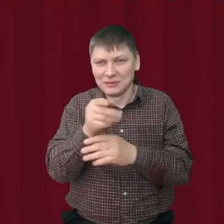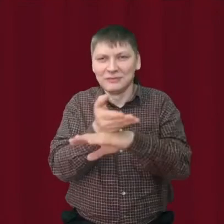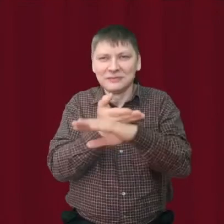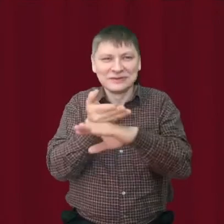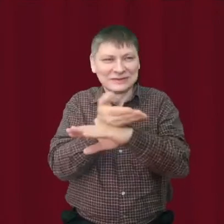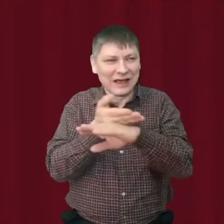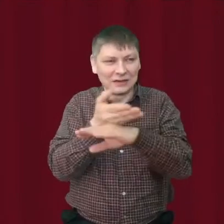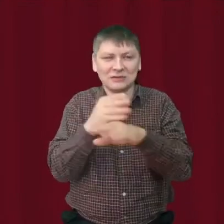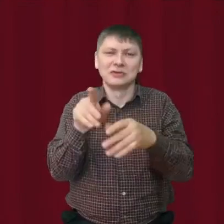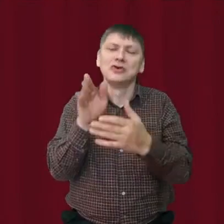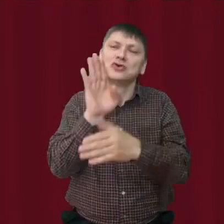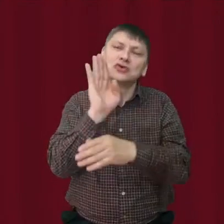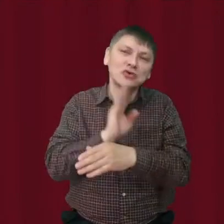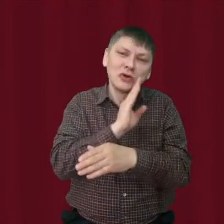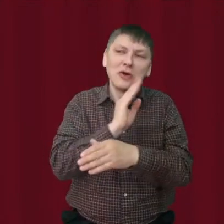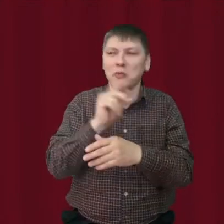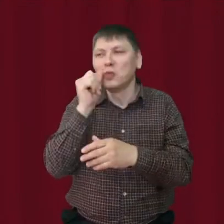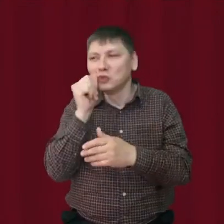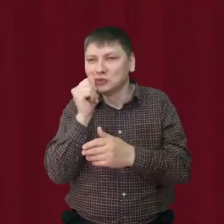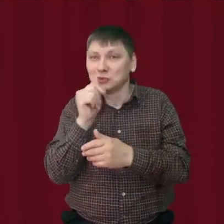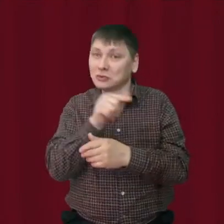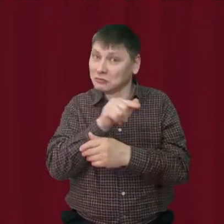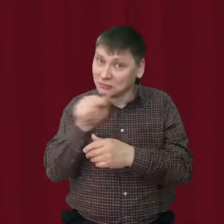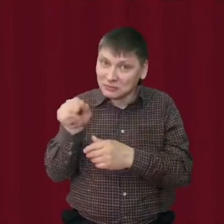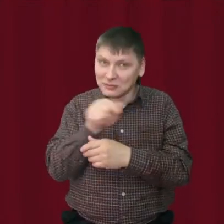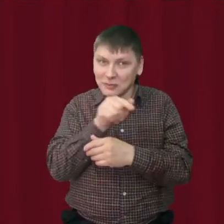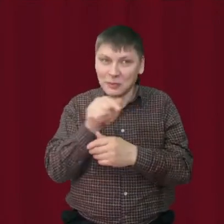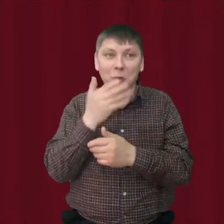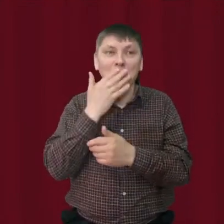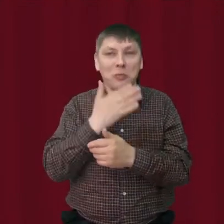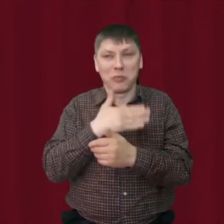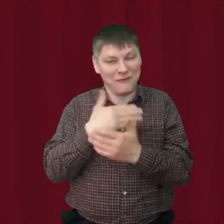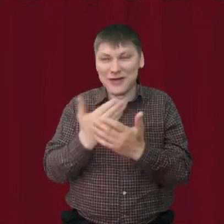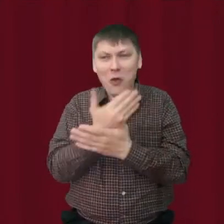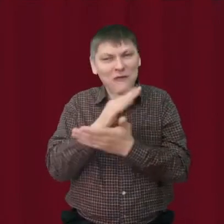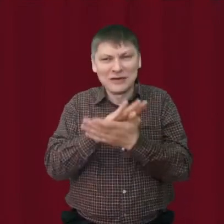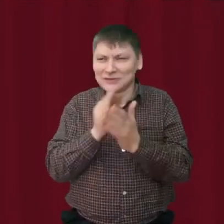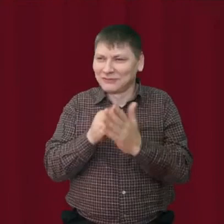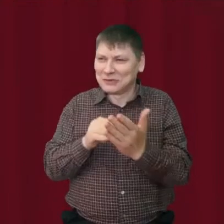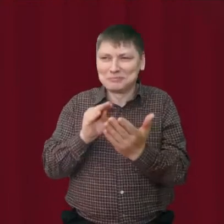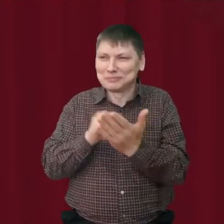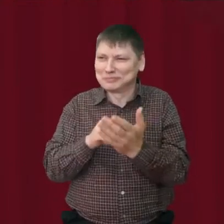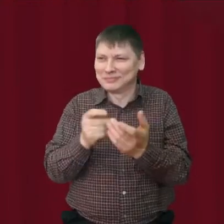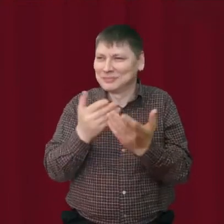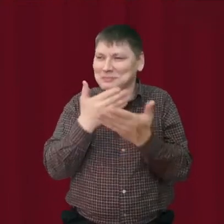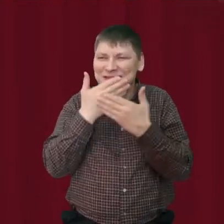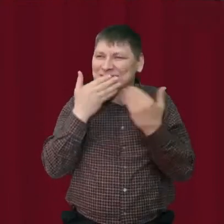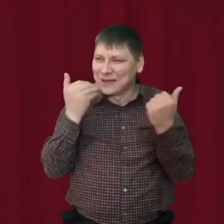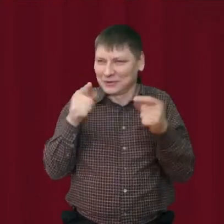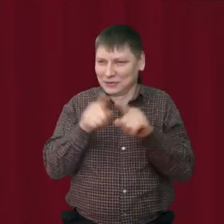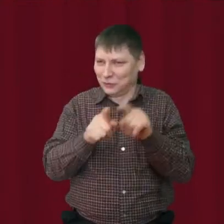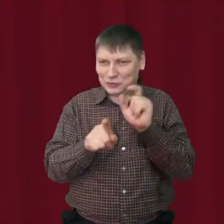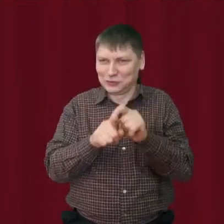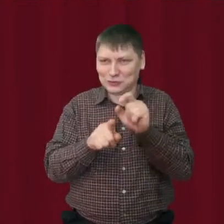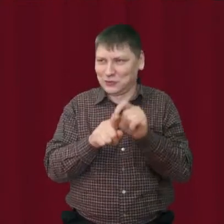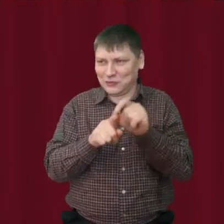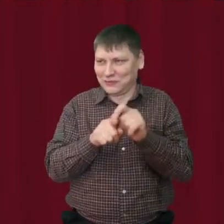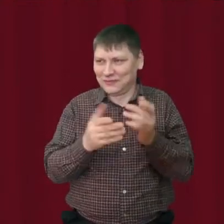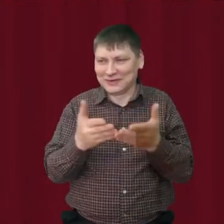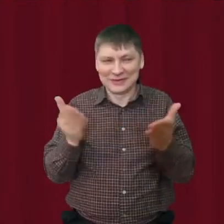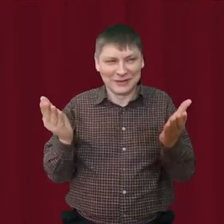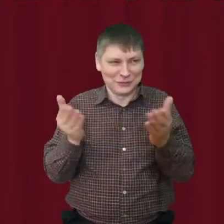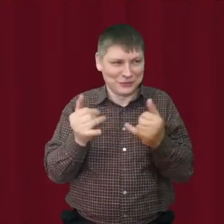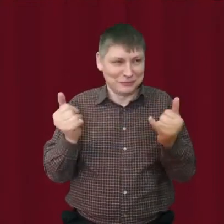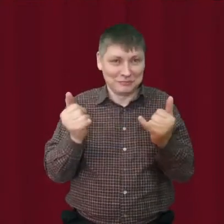между мужчиной и женщиной, это слово не используется в Новом Завете, даже тогда, когда идет речь именно об отношениях между мужем и женой в